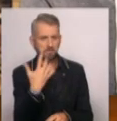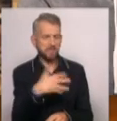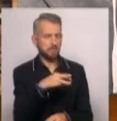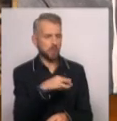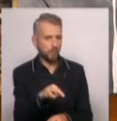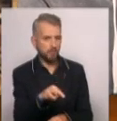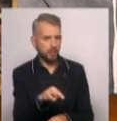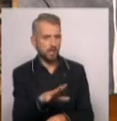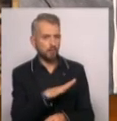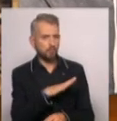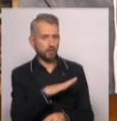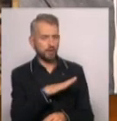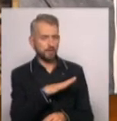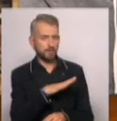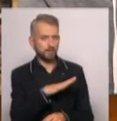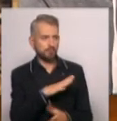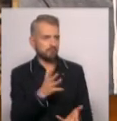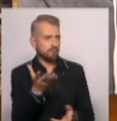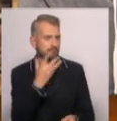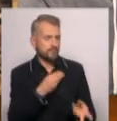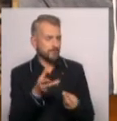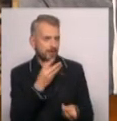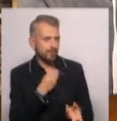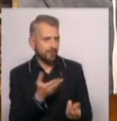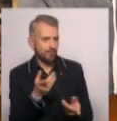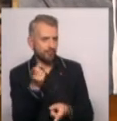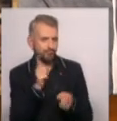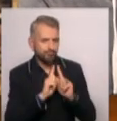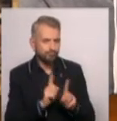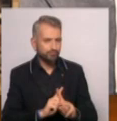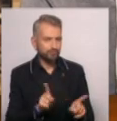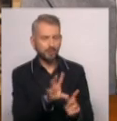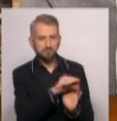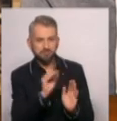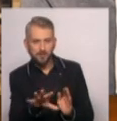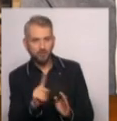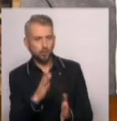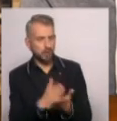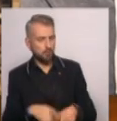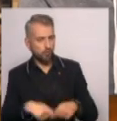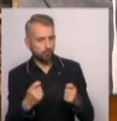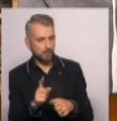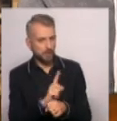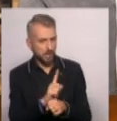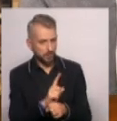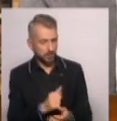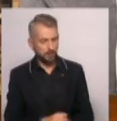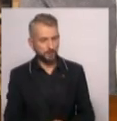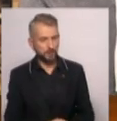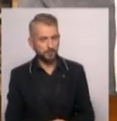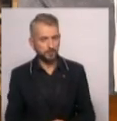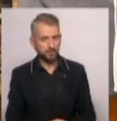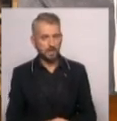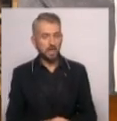мільйонів були чарівним чином якось перейшли, що є порушенням, регламентним порушенням. Mm-hmm. От,